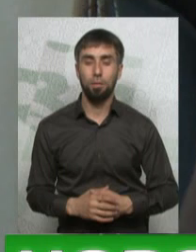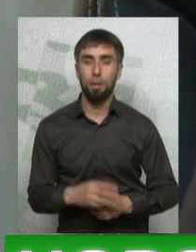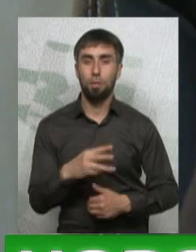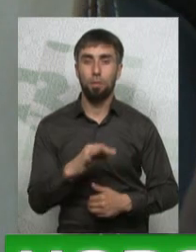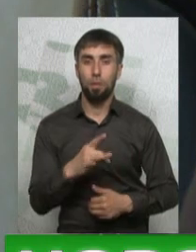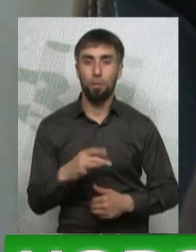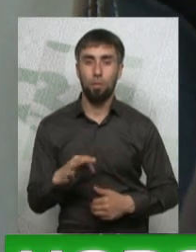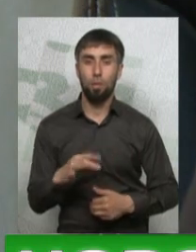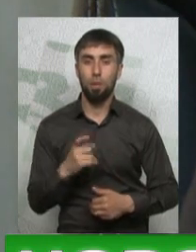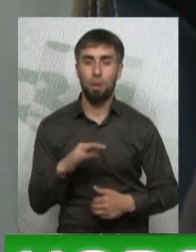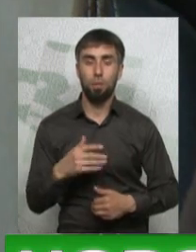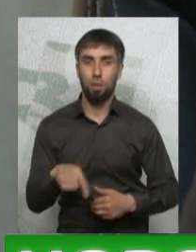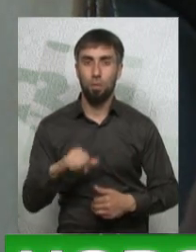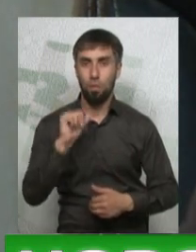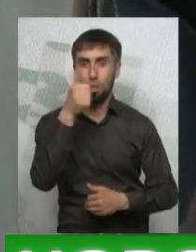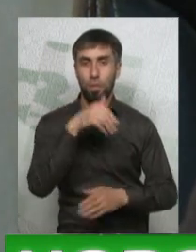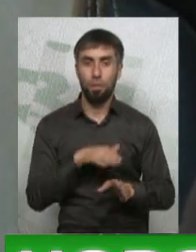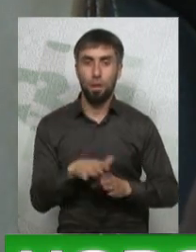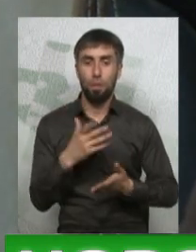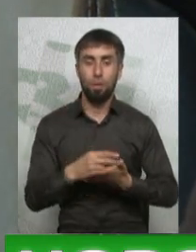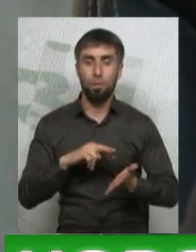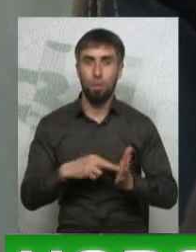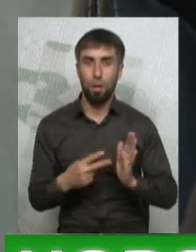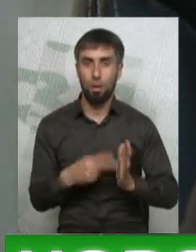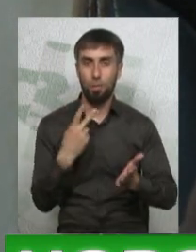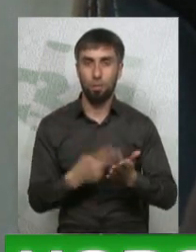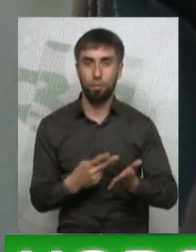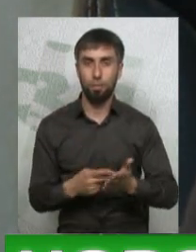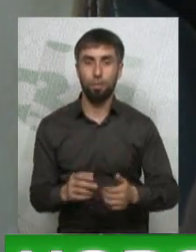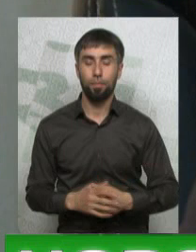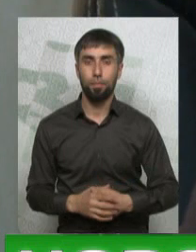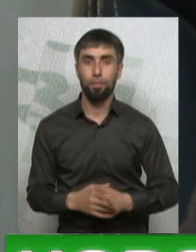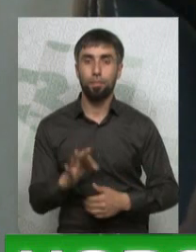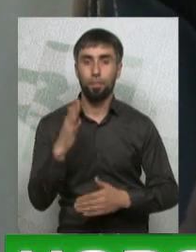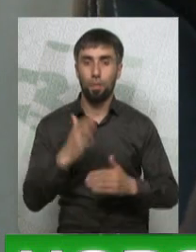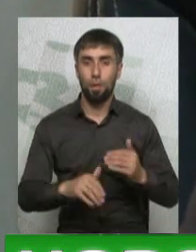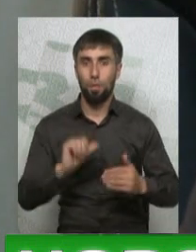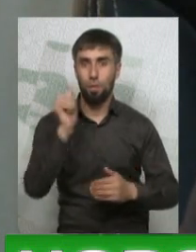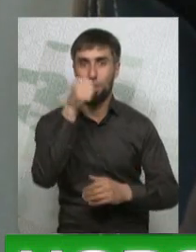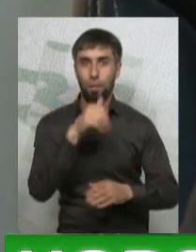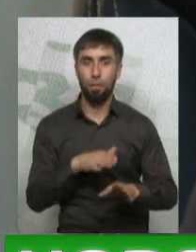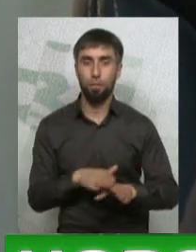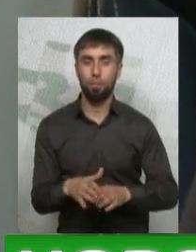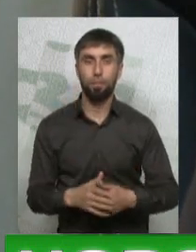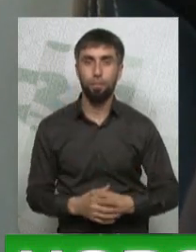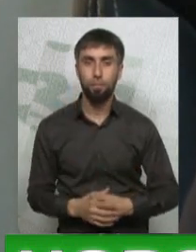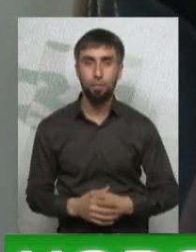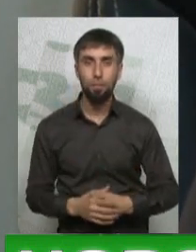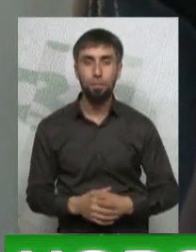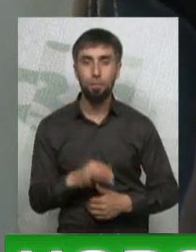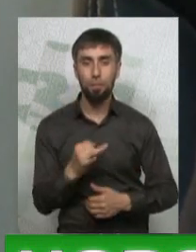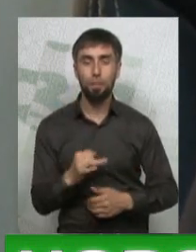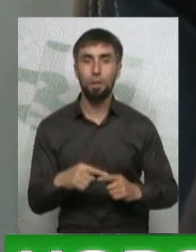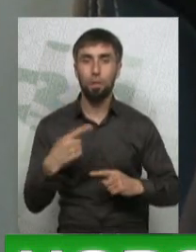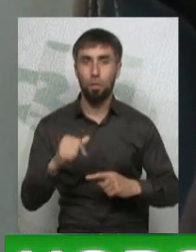мы в этом году выполняем все плановые показатели. До конца года выполним. Ну и в следующем